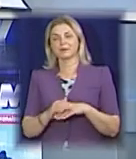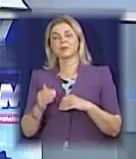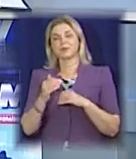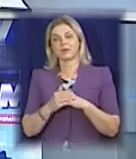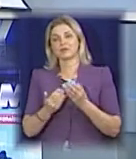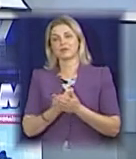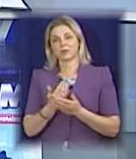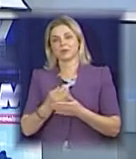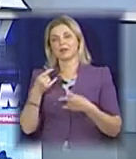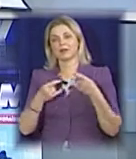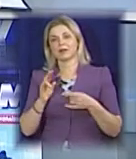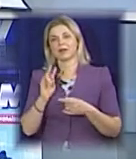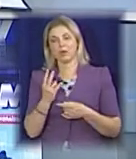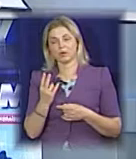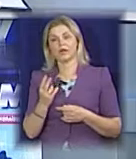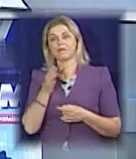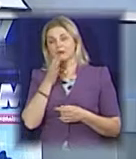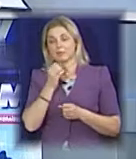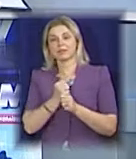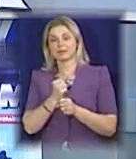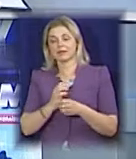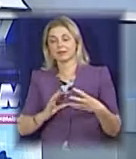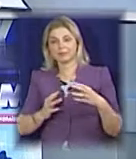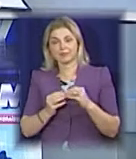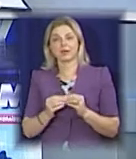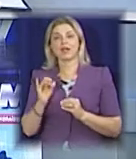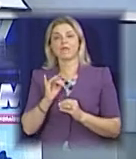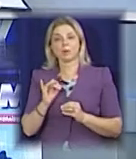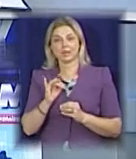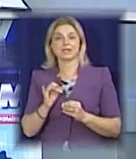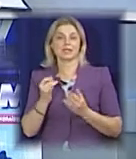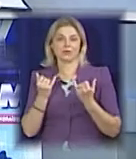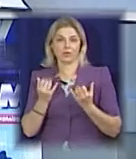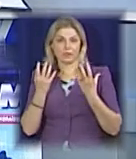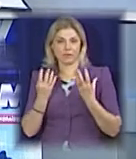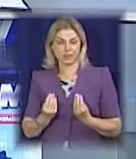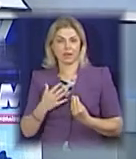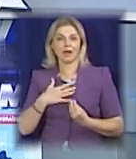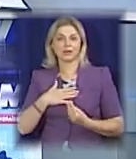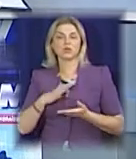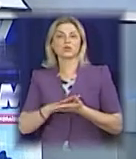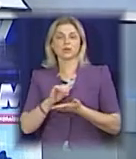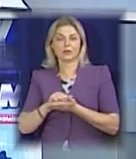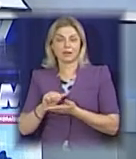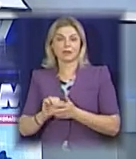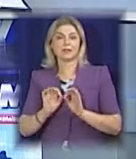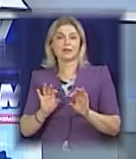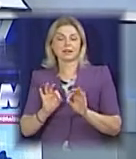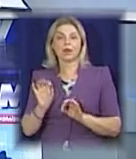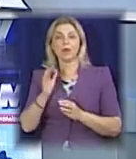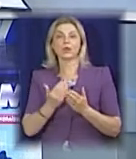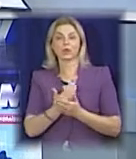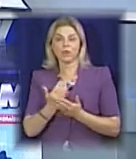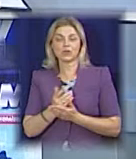Добрий вечір. Новини на телеканалі «Миколаїв». Час підбити. Інформаційний підсумок дня. Наші журналісти розкажуть про події, які сталися сьогодні в місті